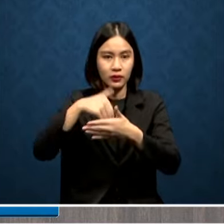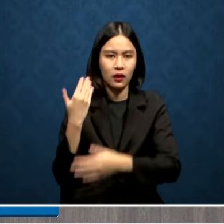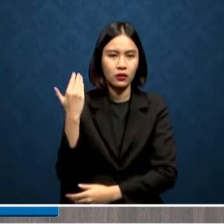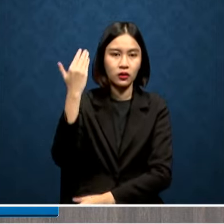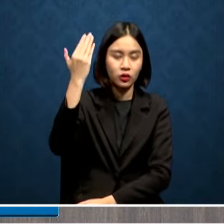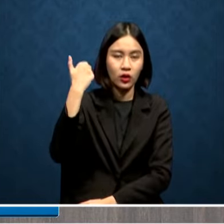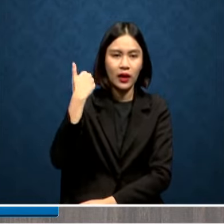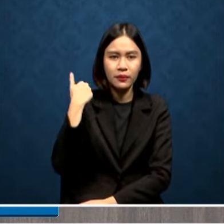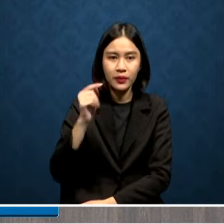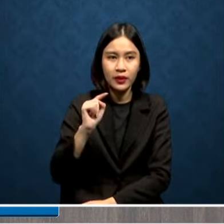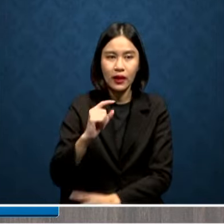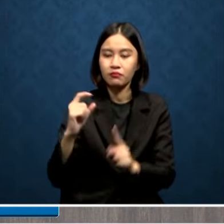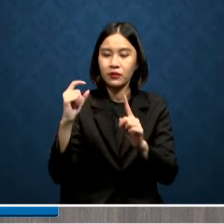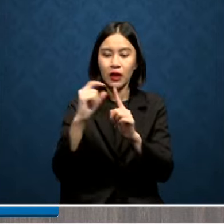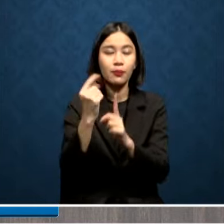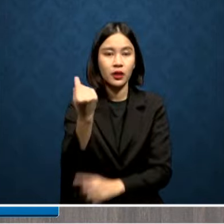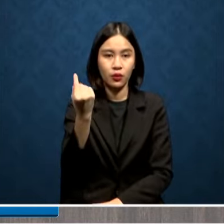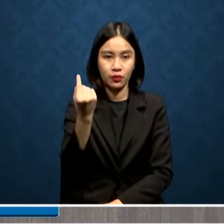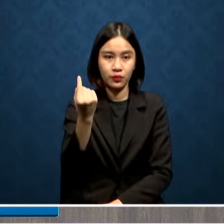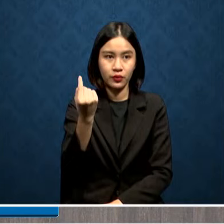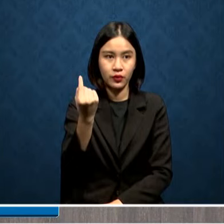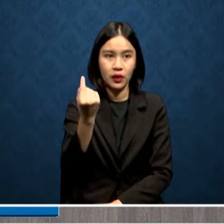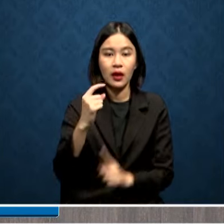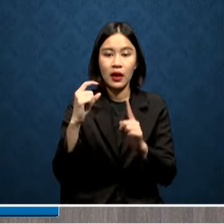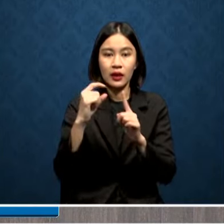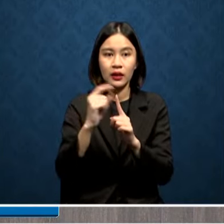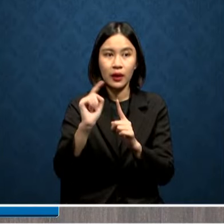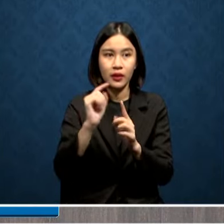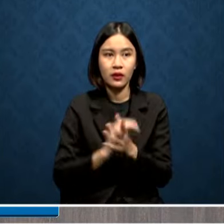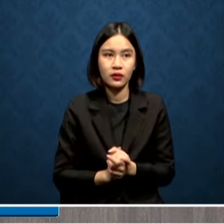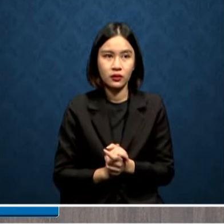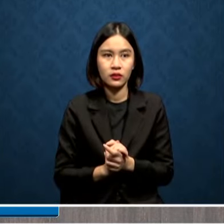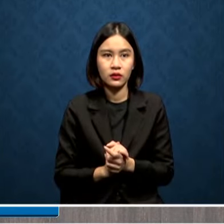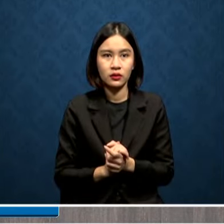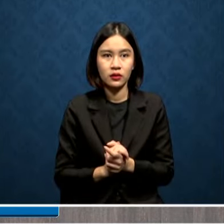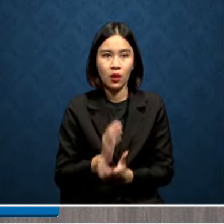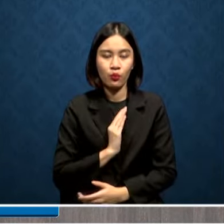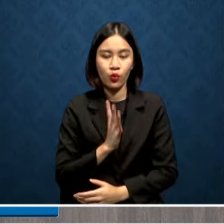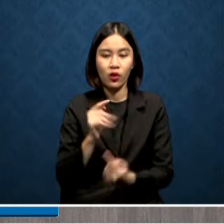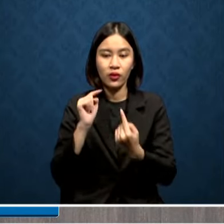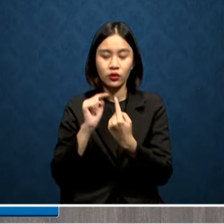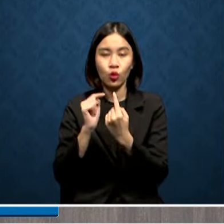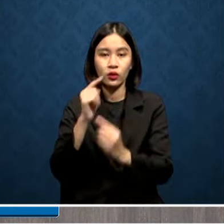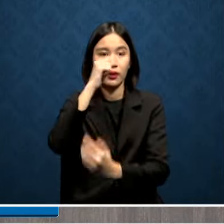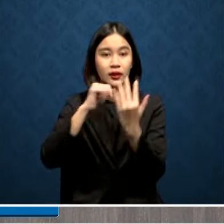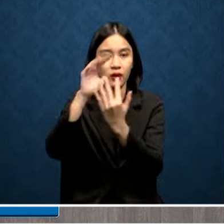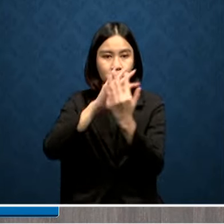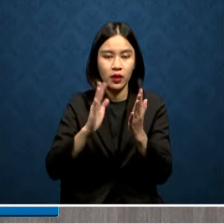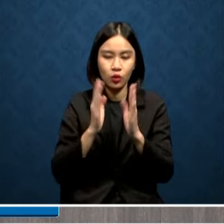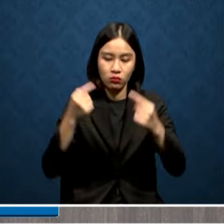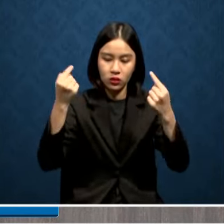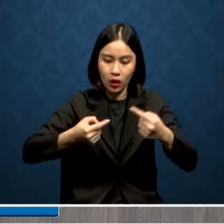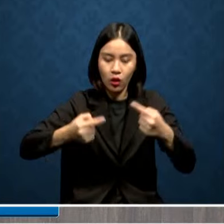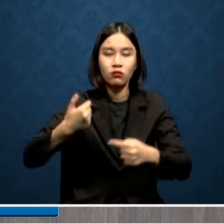มีที่มาจากคำเดียวครับคือคำว่าเสียสัตว์เพื่อชาติซึ่งผู้คนขัดแย้งกันมาก